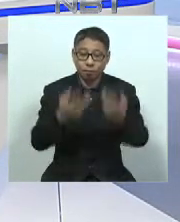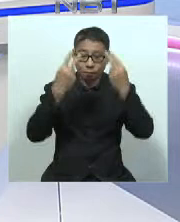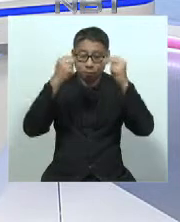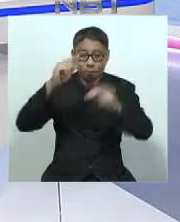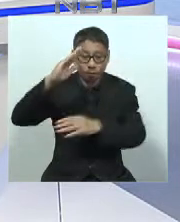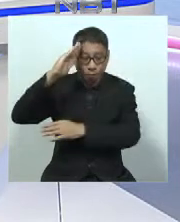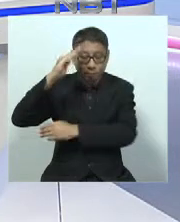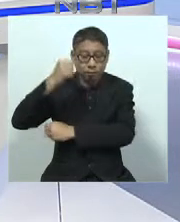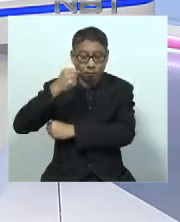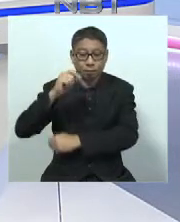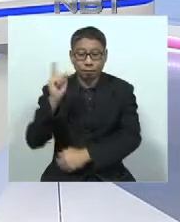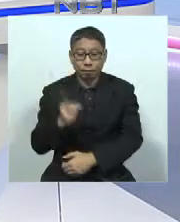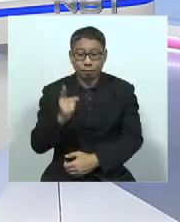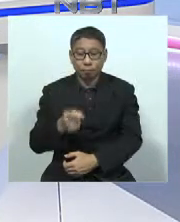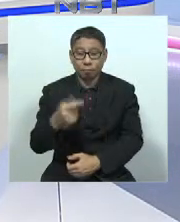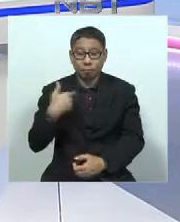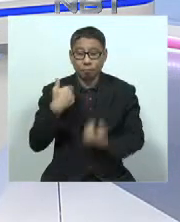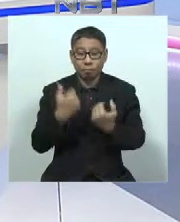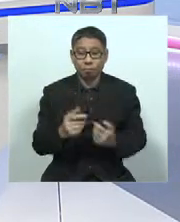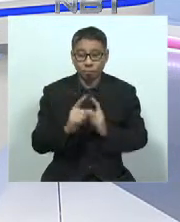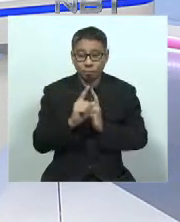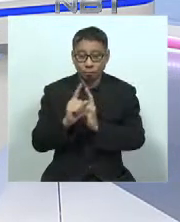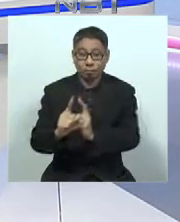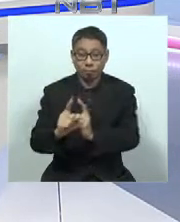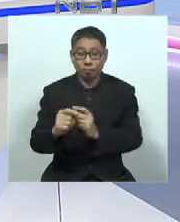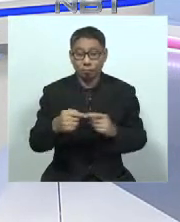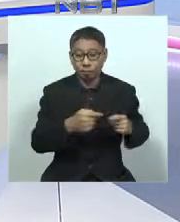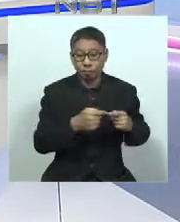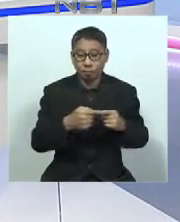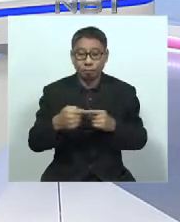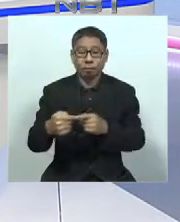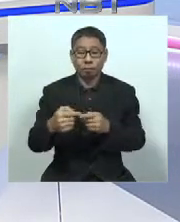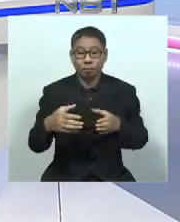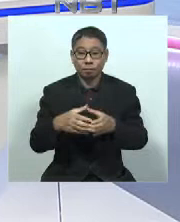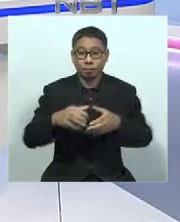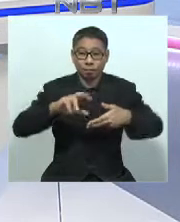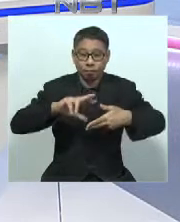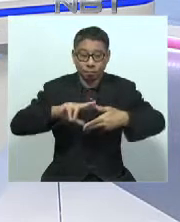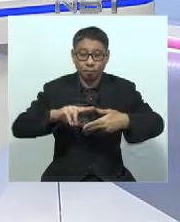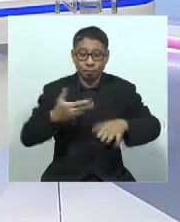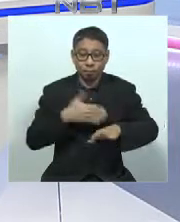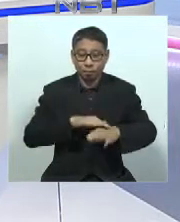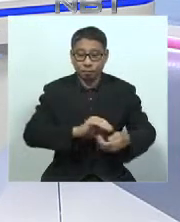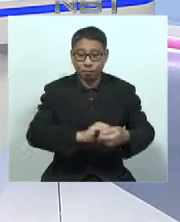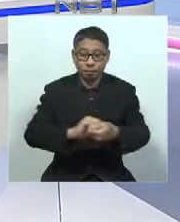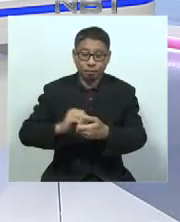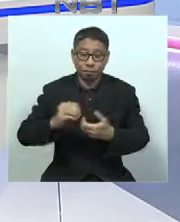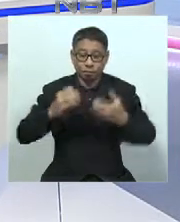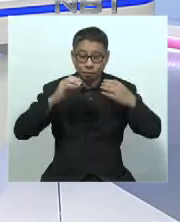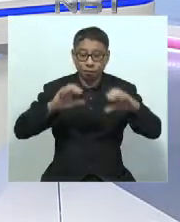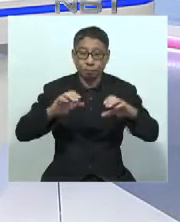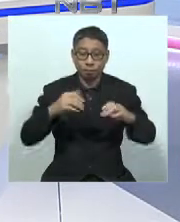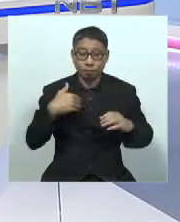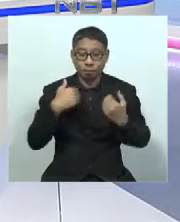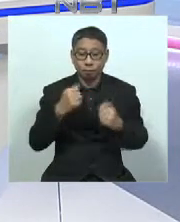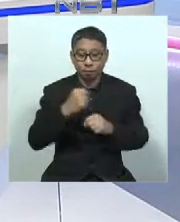ยุทธ์จันทร์โอชาอย่างแน่นอนเรื่องนี้ก็เลยต้องตามกันต่อแล้วว่าเอ๊ะยังไงพักพลังประชารัฐพักร่วมรัฐบาลเนี่ยจะเดินไปถึงจุด